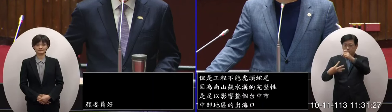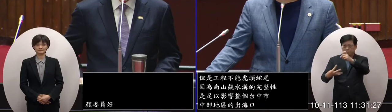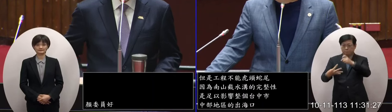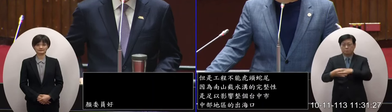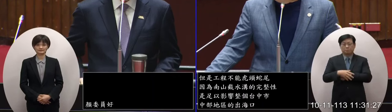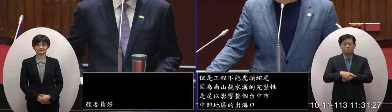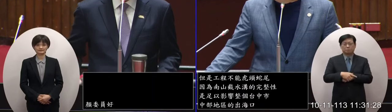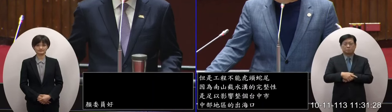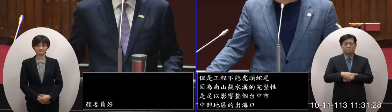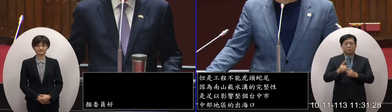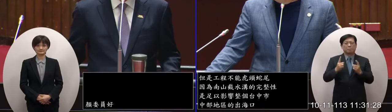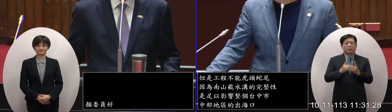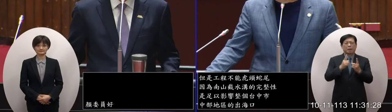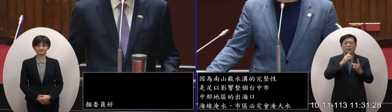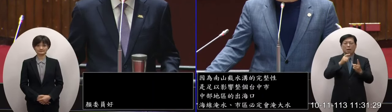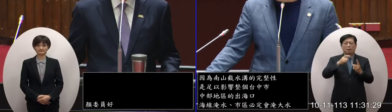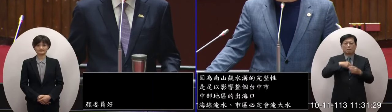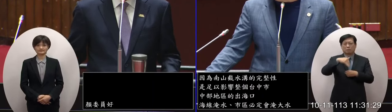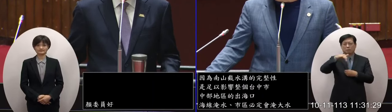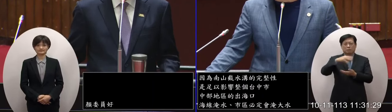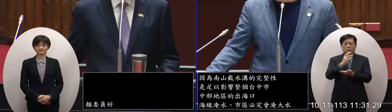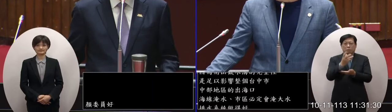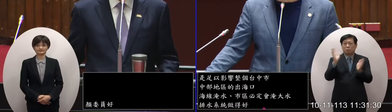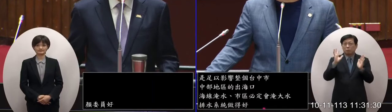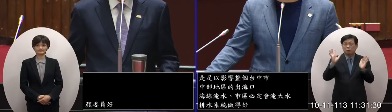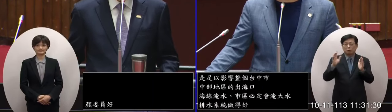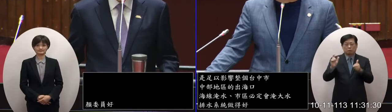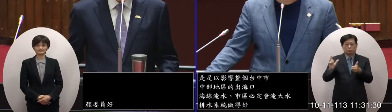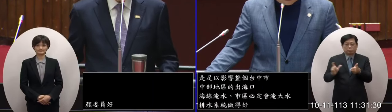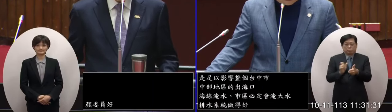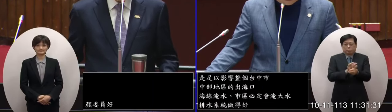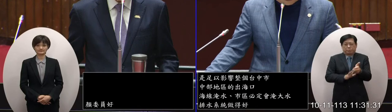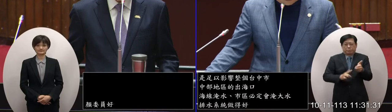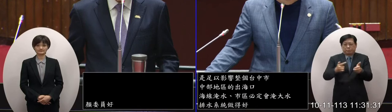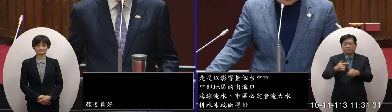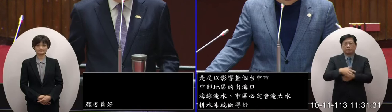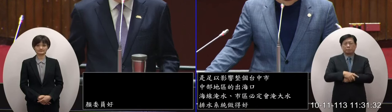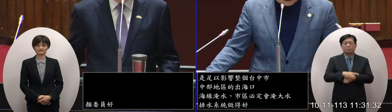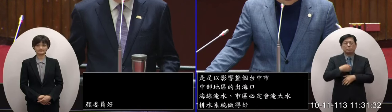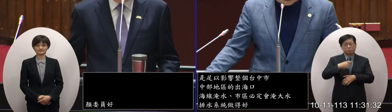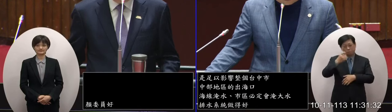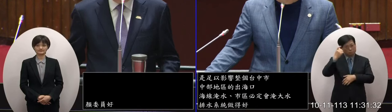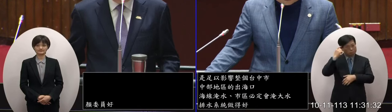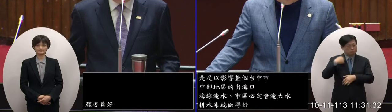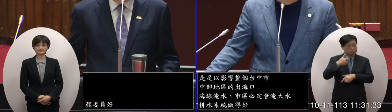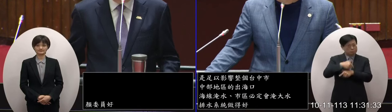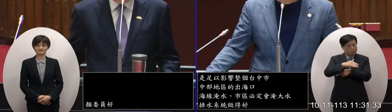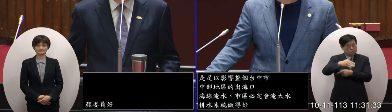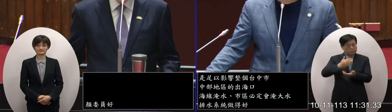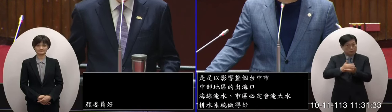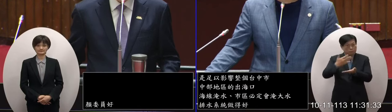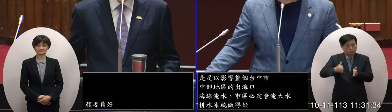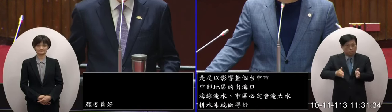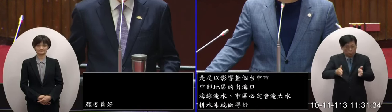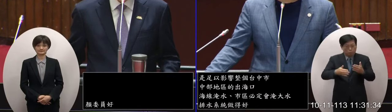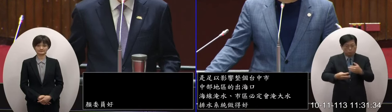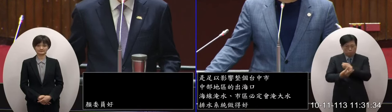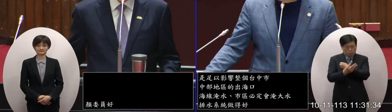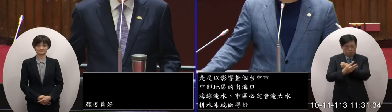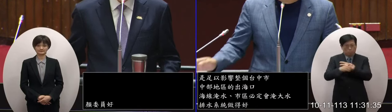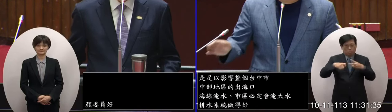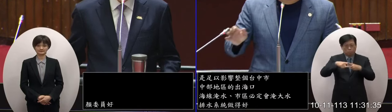10月2号、3号、4号，经历了三朵台风的一个严重的肆虐哈，那我想南山节水沟第三期。工